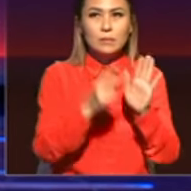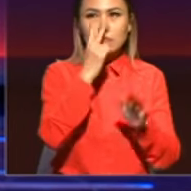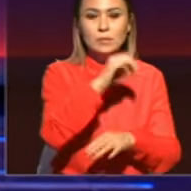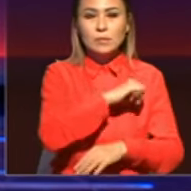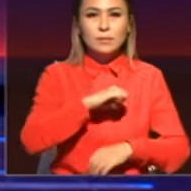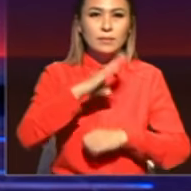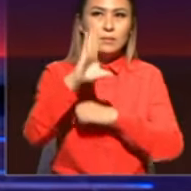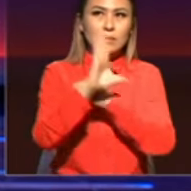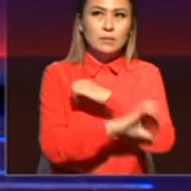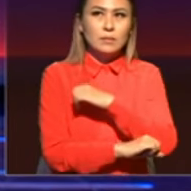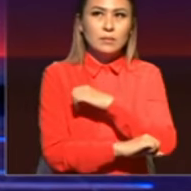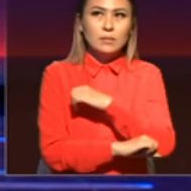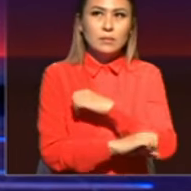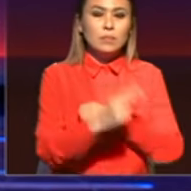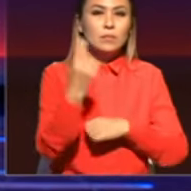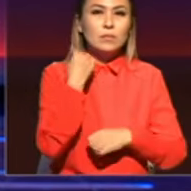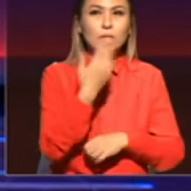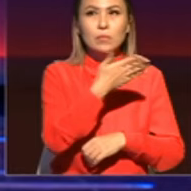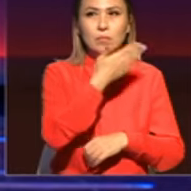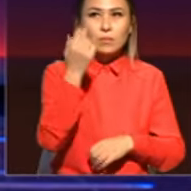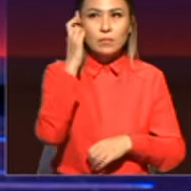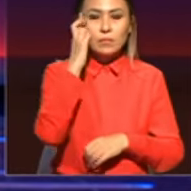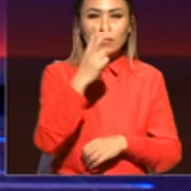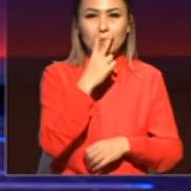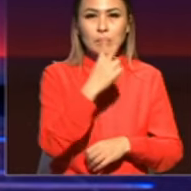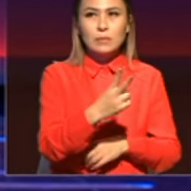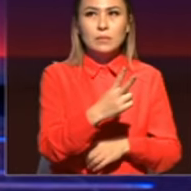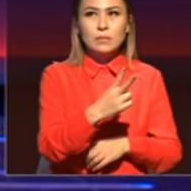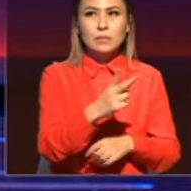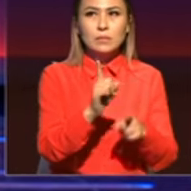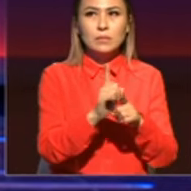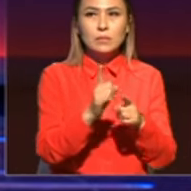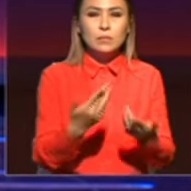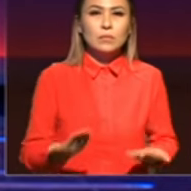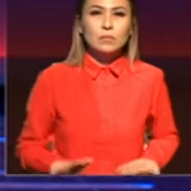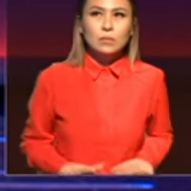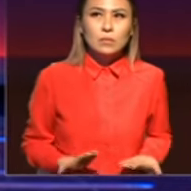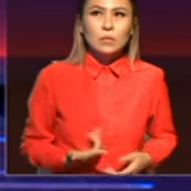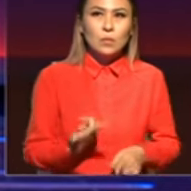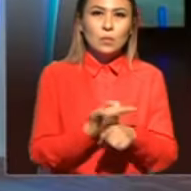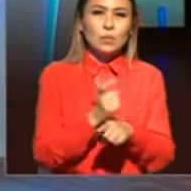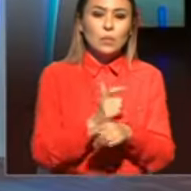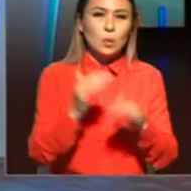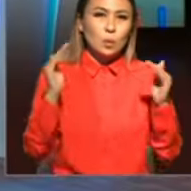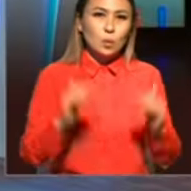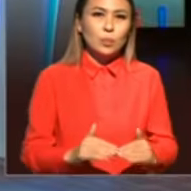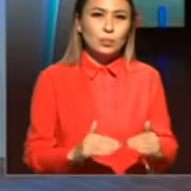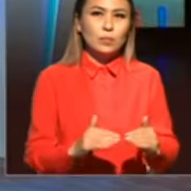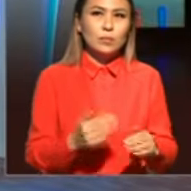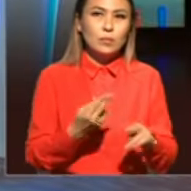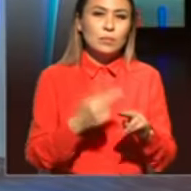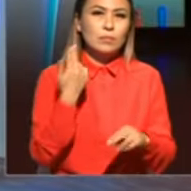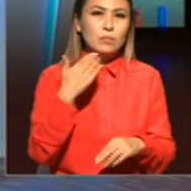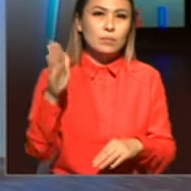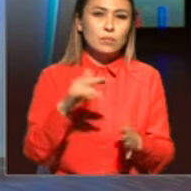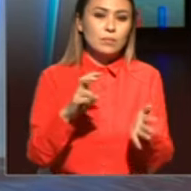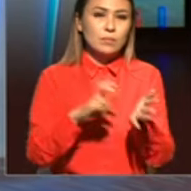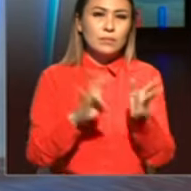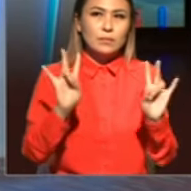соңында мына қарызы жоқ мемлекеттерді қарасаңыздар, тіпті әлеуметтік әл-ауқаты өте төмен мемлекеттер. Сондықтан қарыз алғаннан қорықпау